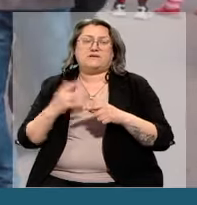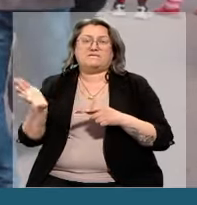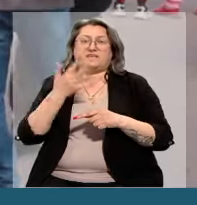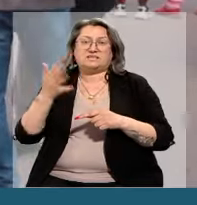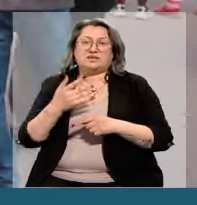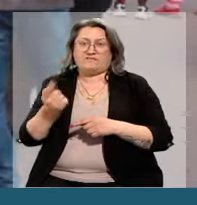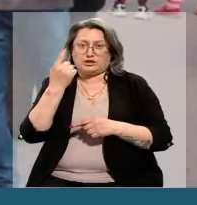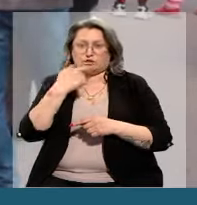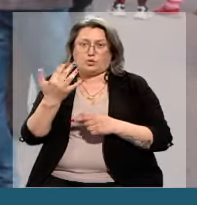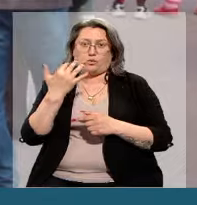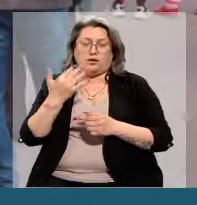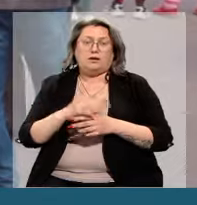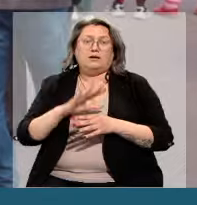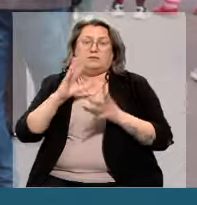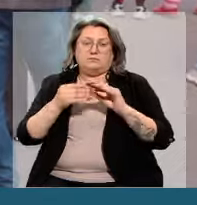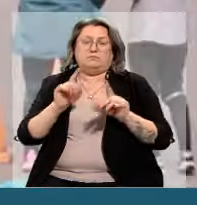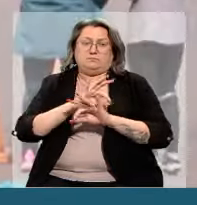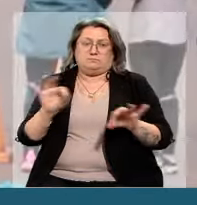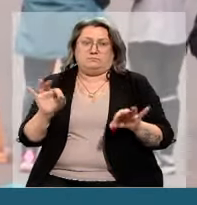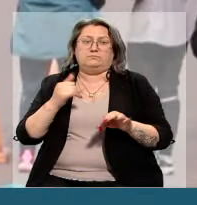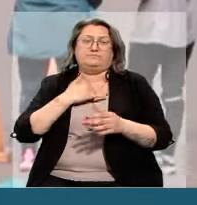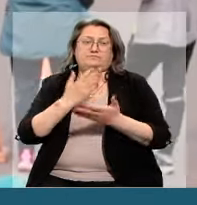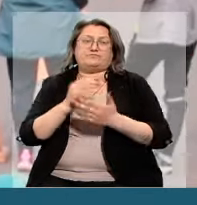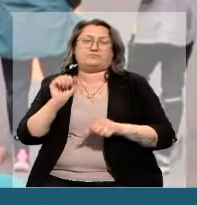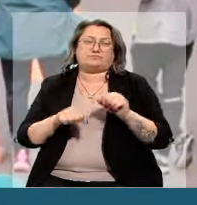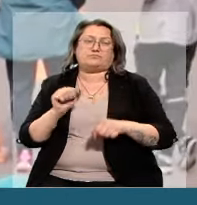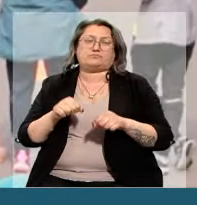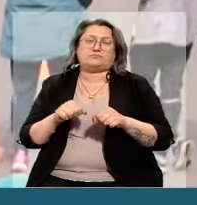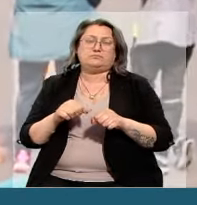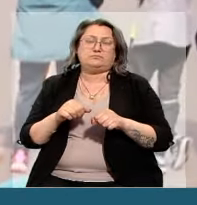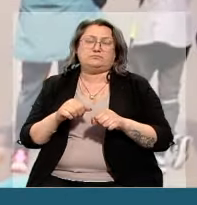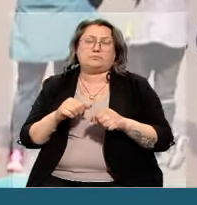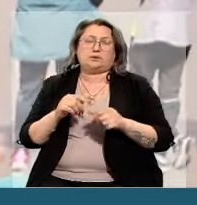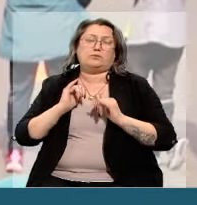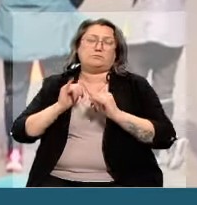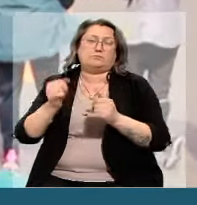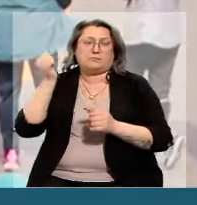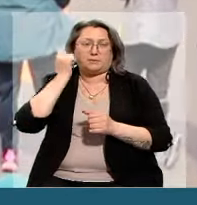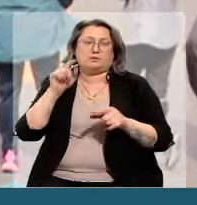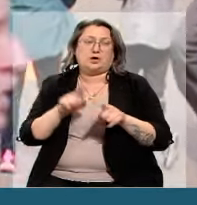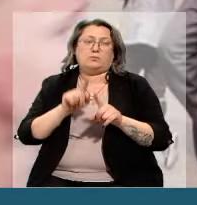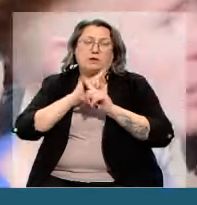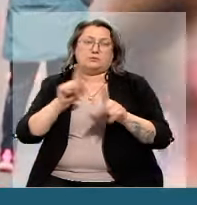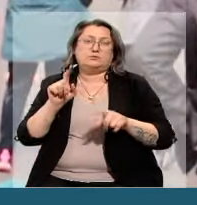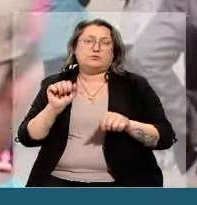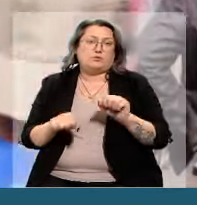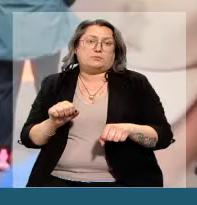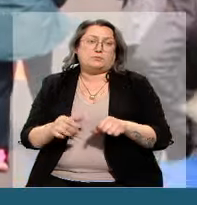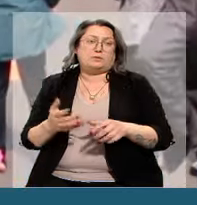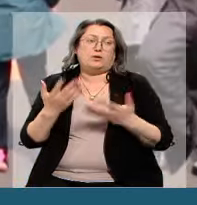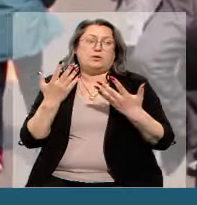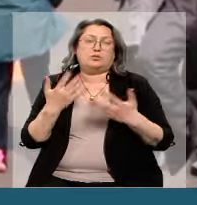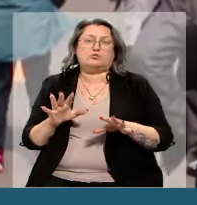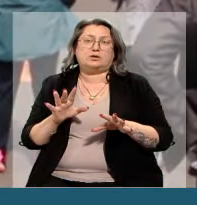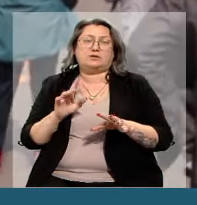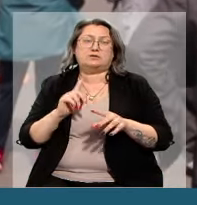ветер прямо в лицо. А так, в целом, все круто. У нас есть возможность почтить память вот таким вот необычным способом. Наверное, ну, уже, скорее